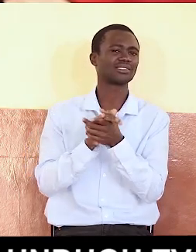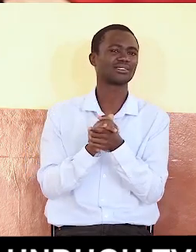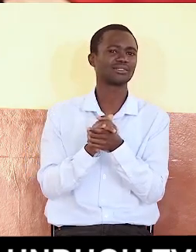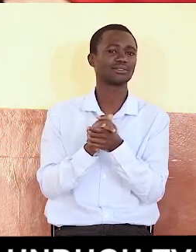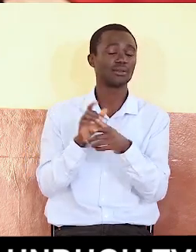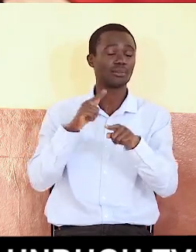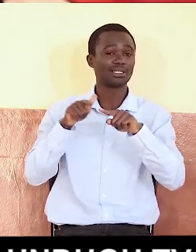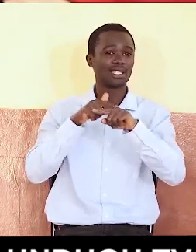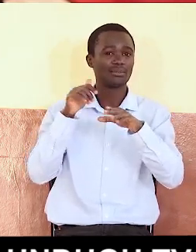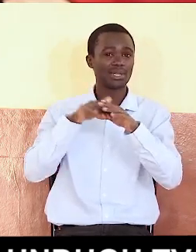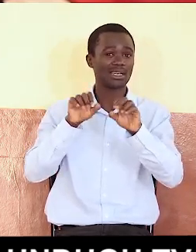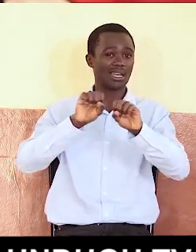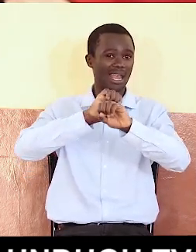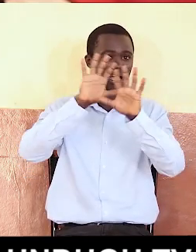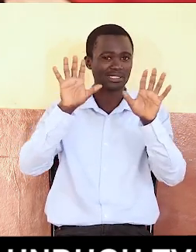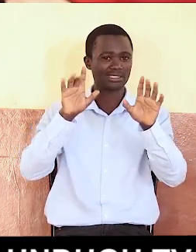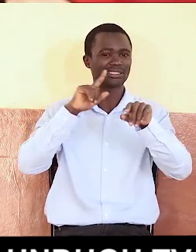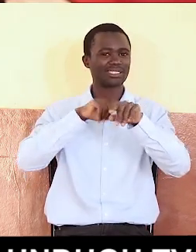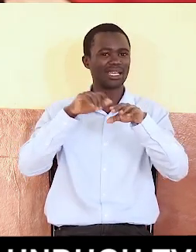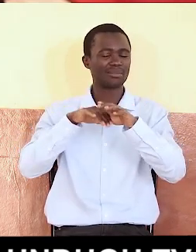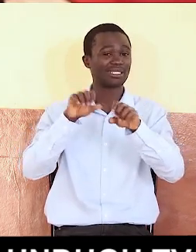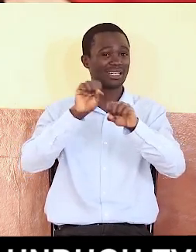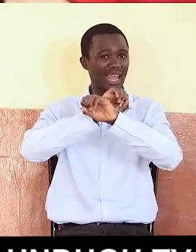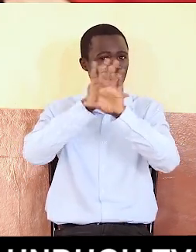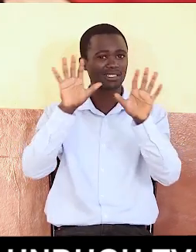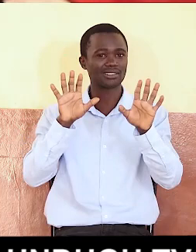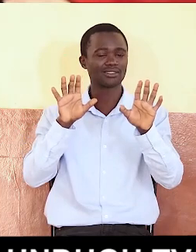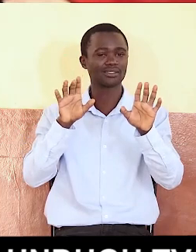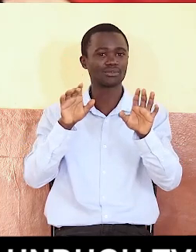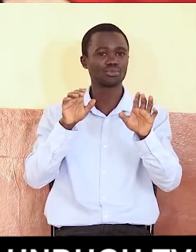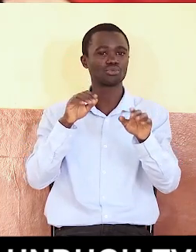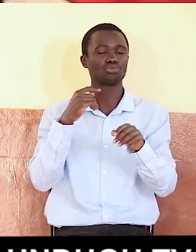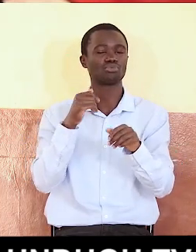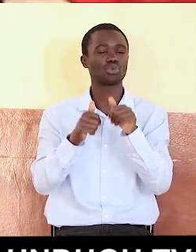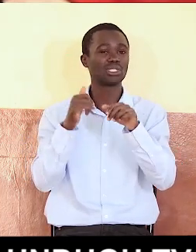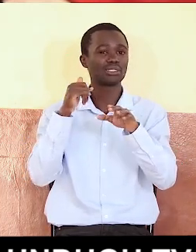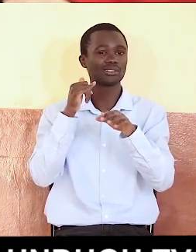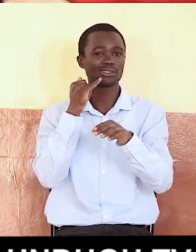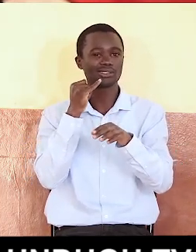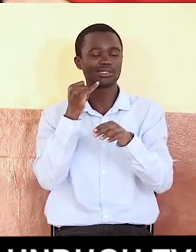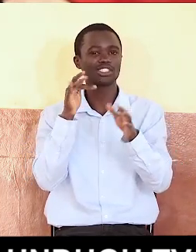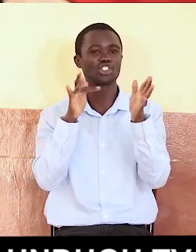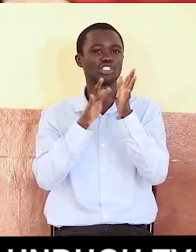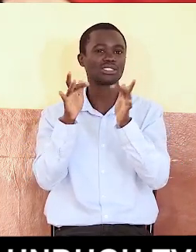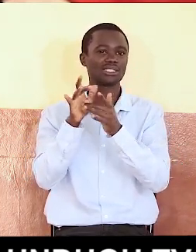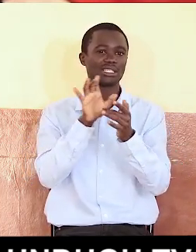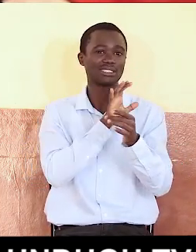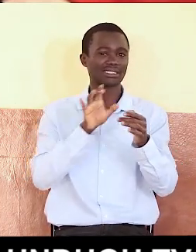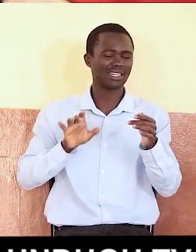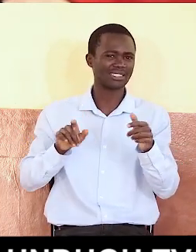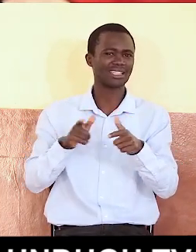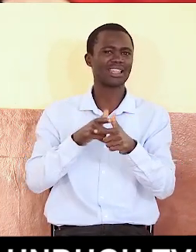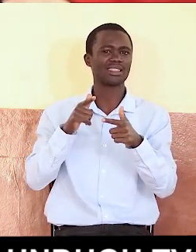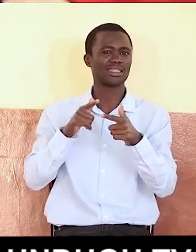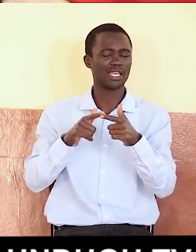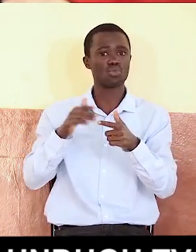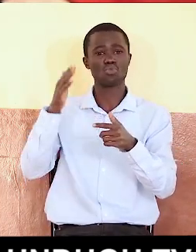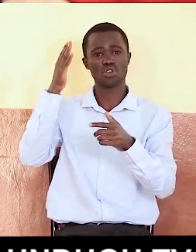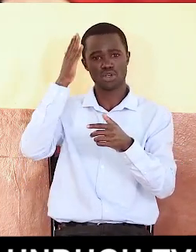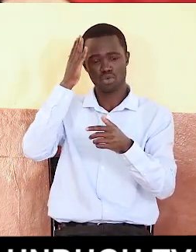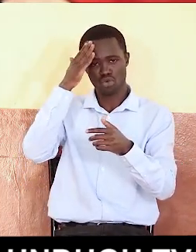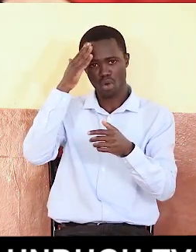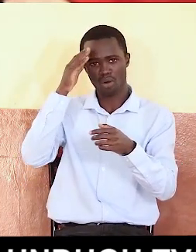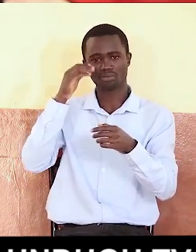katika mwangaza, wakiwa katika nuru ambaye ni Yesu Kristo, wataona kutenda haki ni jambo la